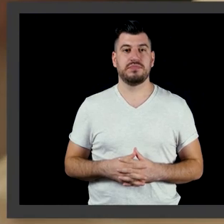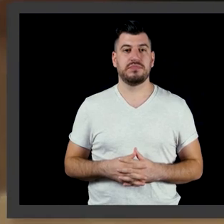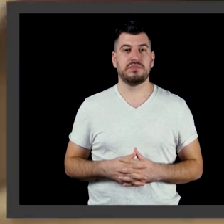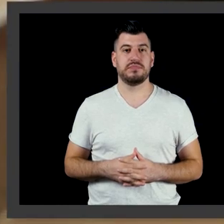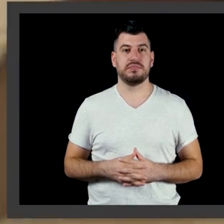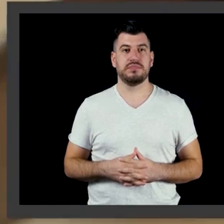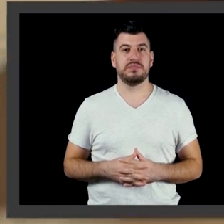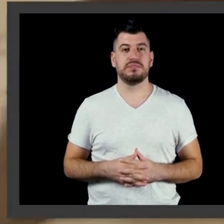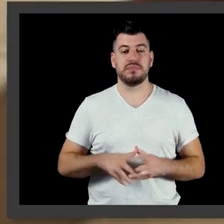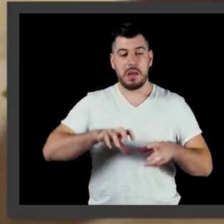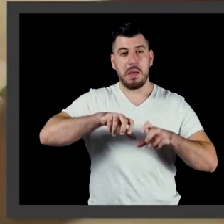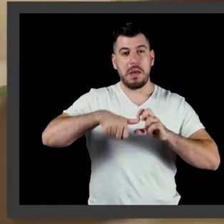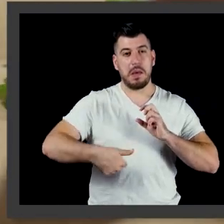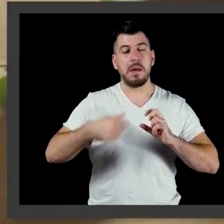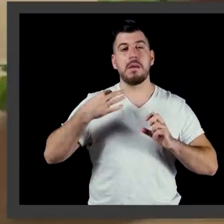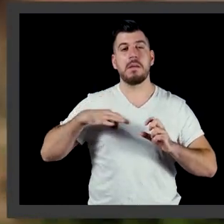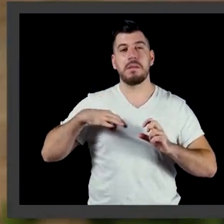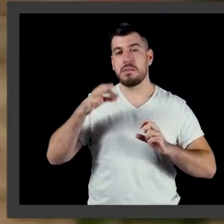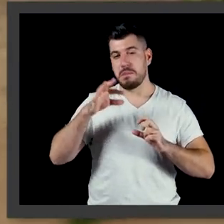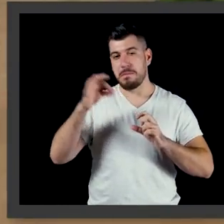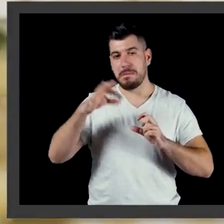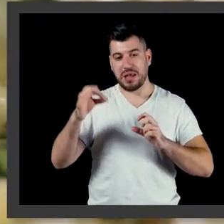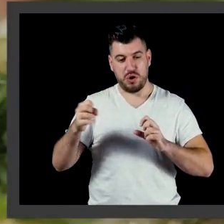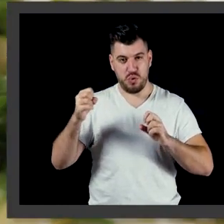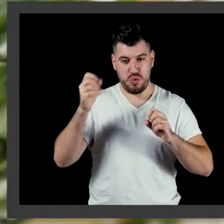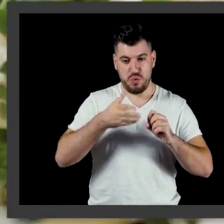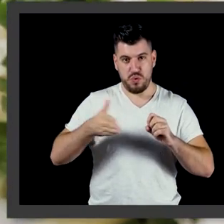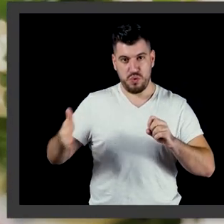Ψιλοκόβουμε ένα ματσάκι μαϊντανό και ρίχνουμε το μισό μέσα στα μακαρόνια